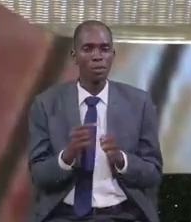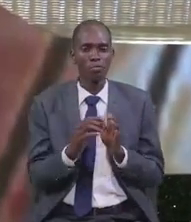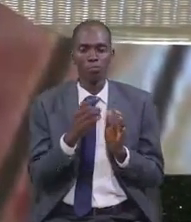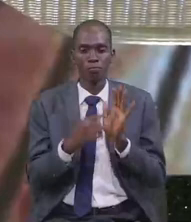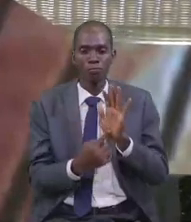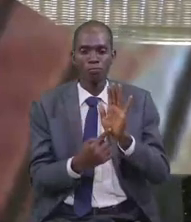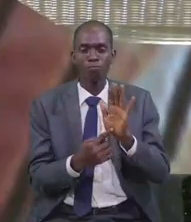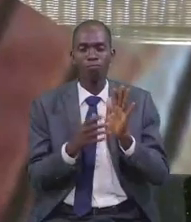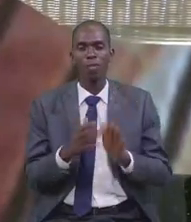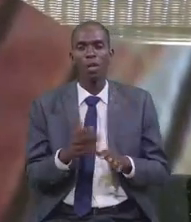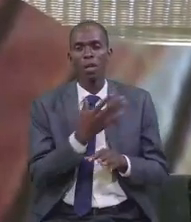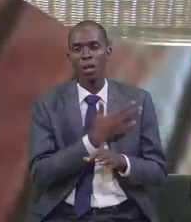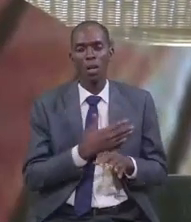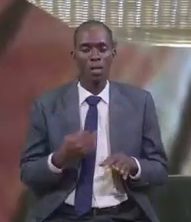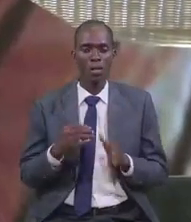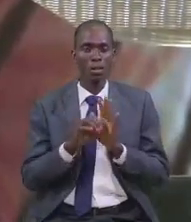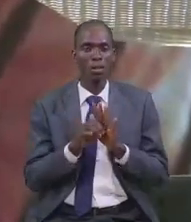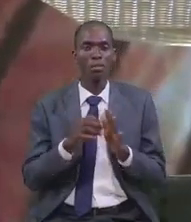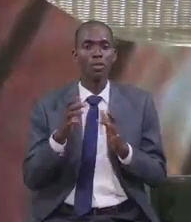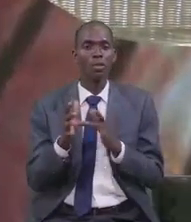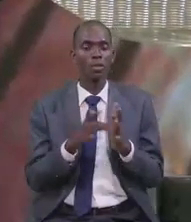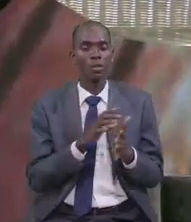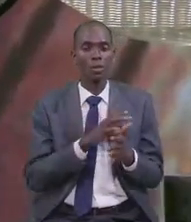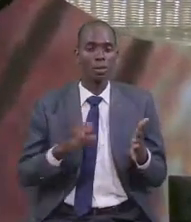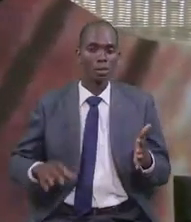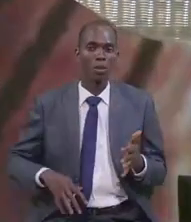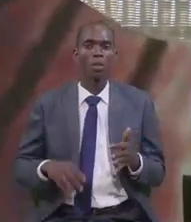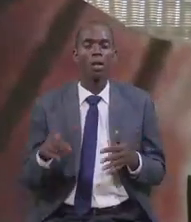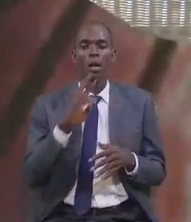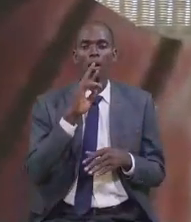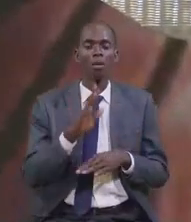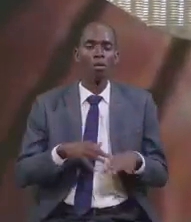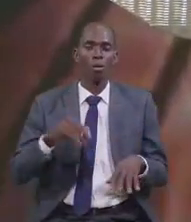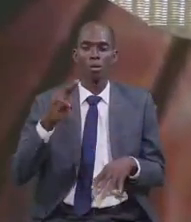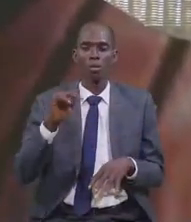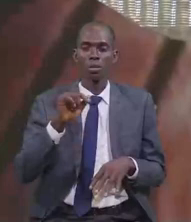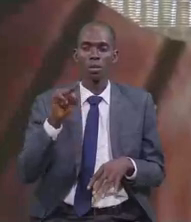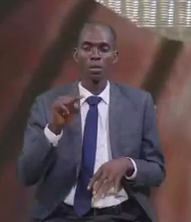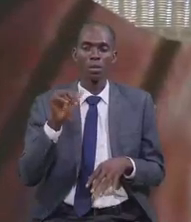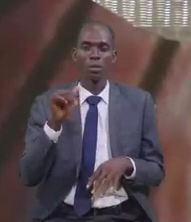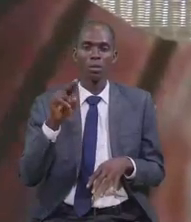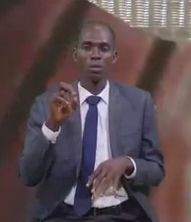modèle de Jésus soient appelés Nazaréens. C'est différent de Nazaréens de l'Ancien Testament.